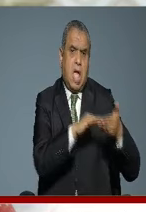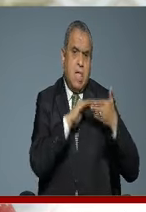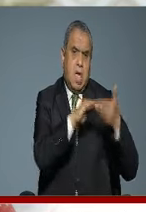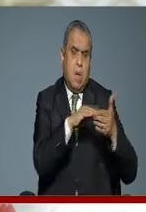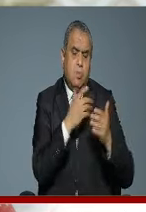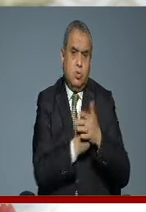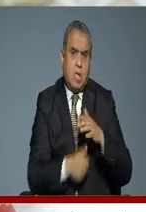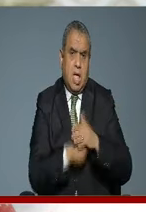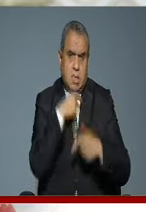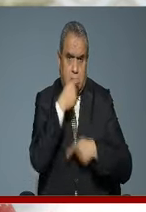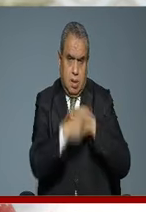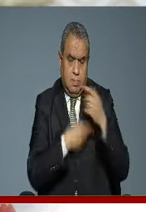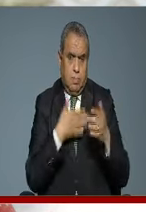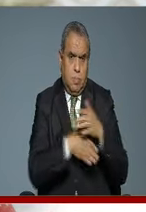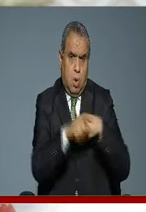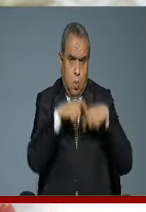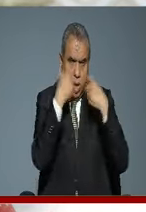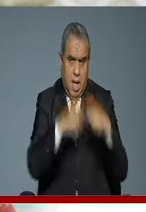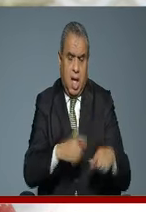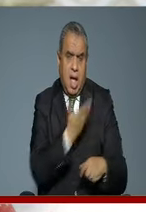المستدامة